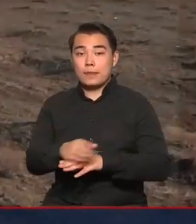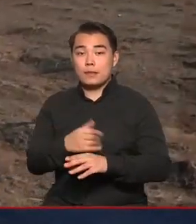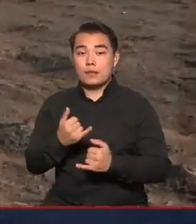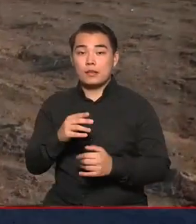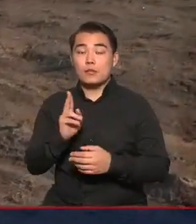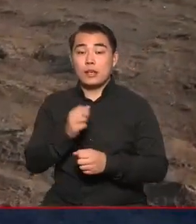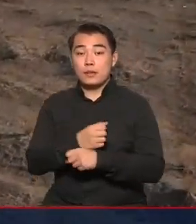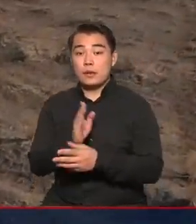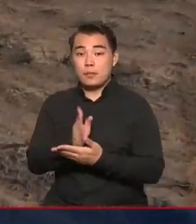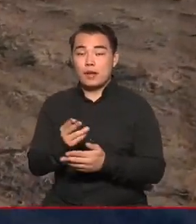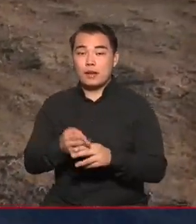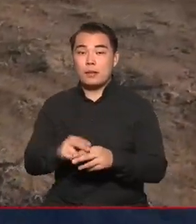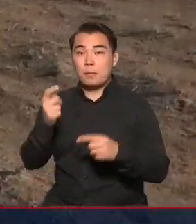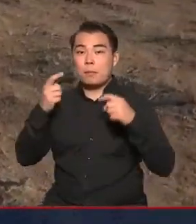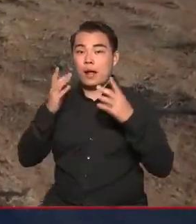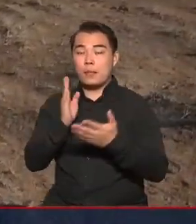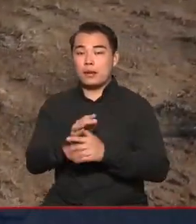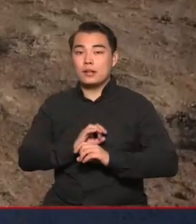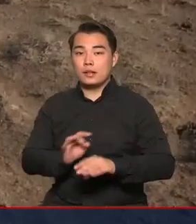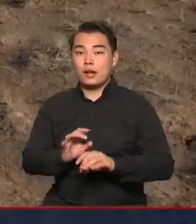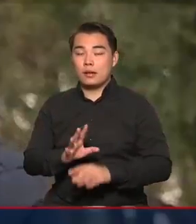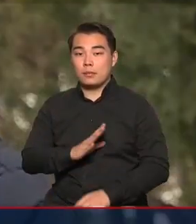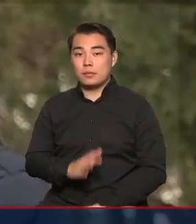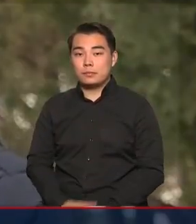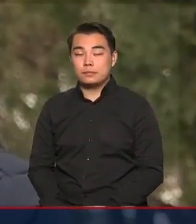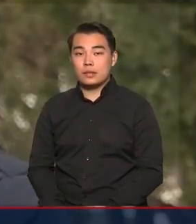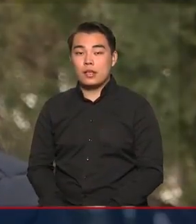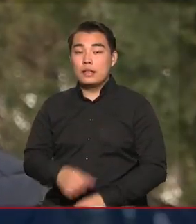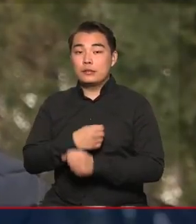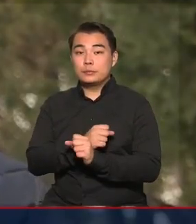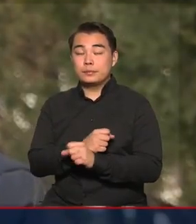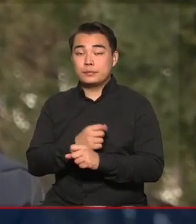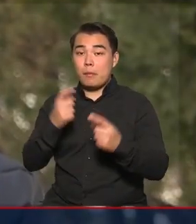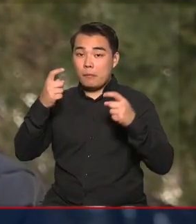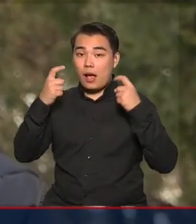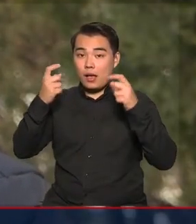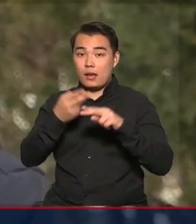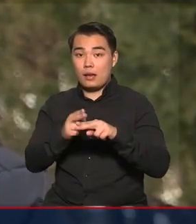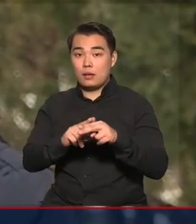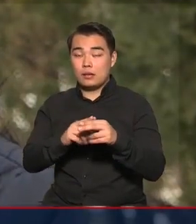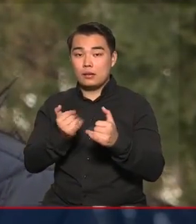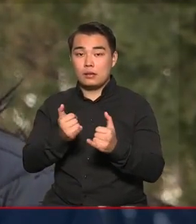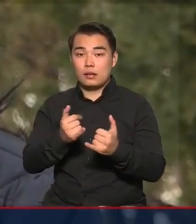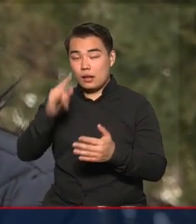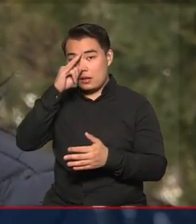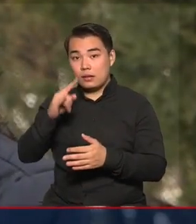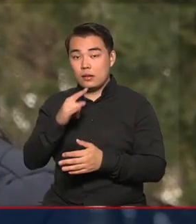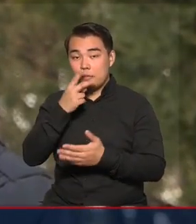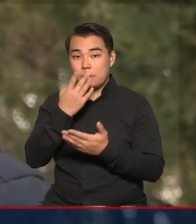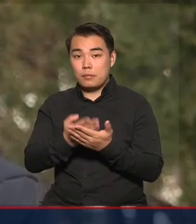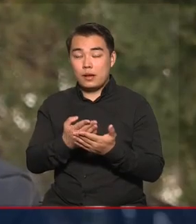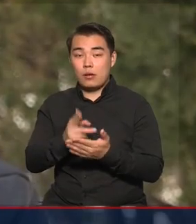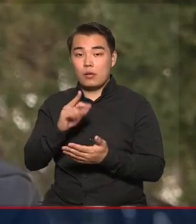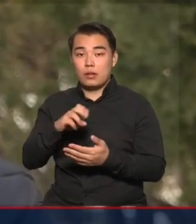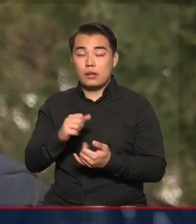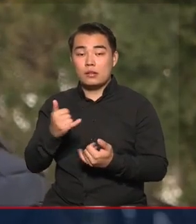мақалда тектен текке айтылмаса керек. Жалпы түйе малы бұл қазақтың сонау қола